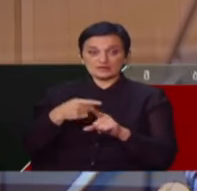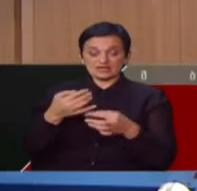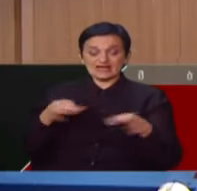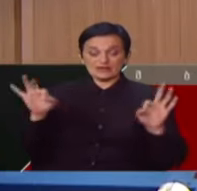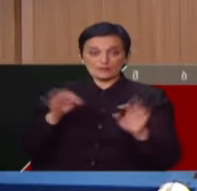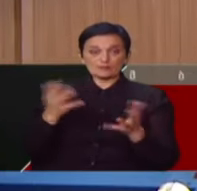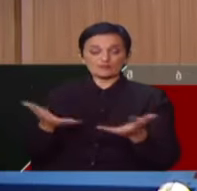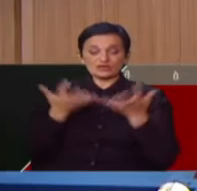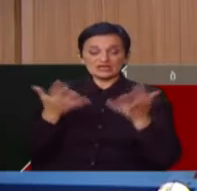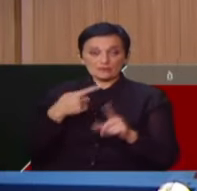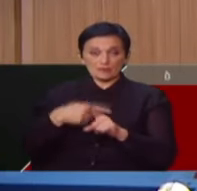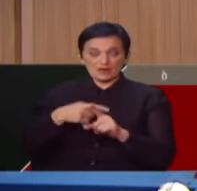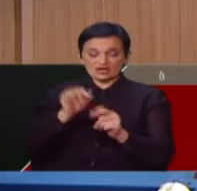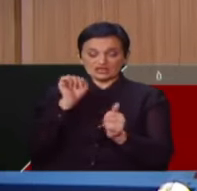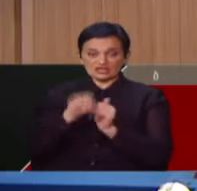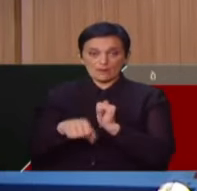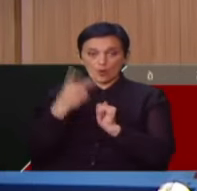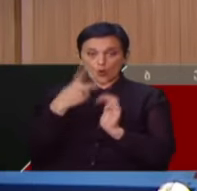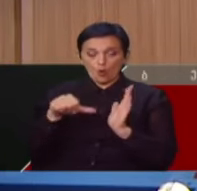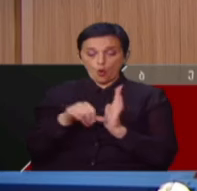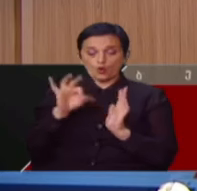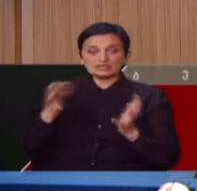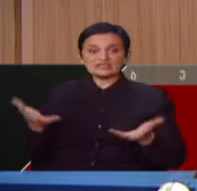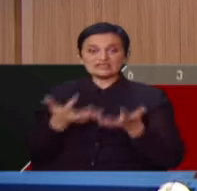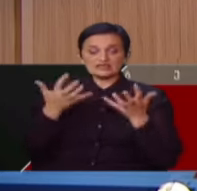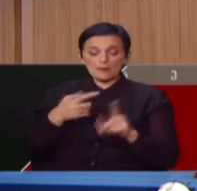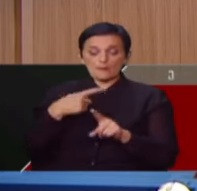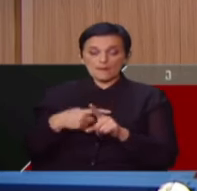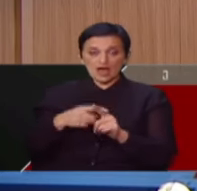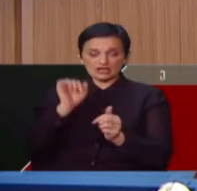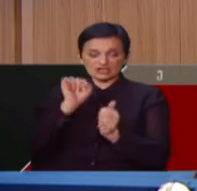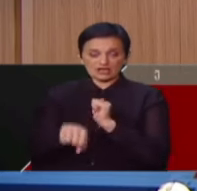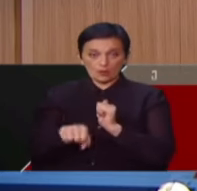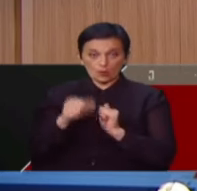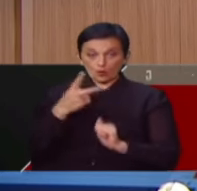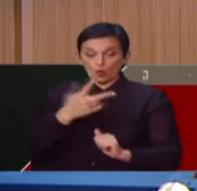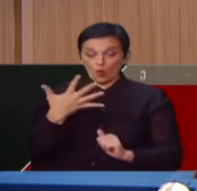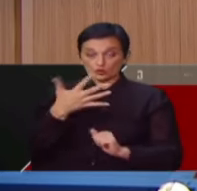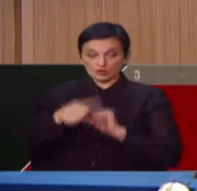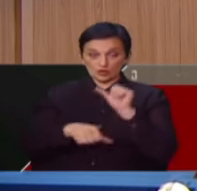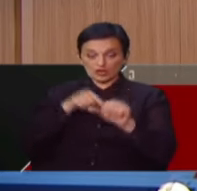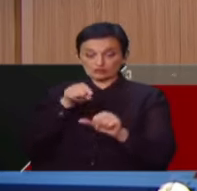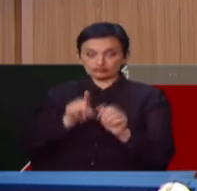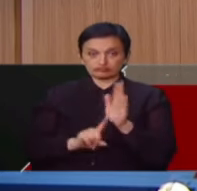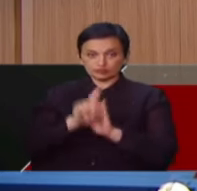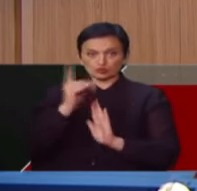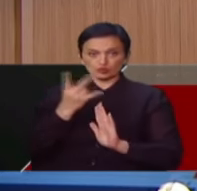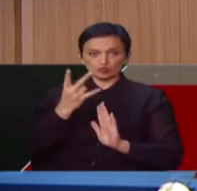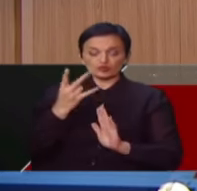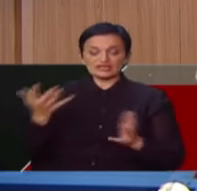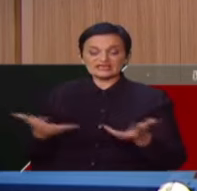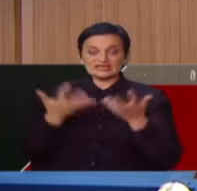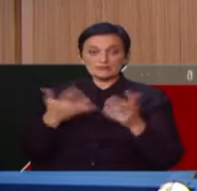დამარცხების წელიწადი, 26 ოქტომბერს დამარცხდება ლიბერალური ფაშიზმი საქართველოში, ხოლო 2025 წელი უნდა იყოს